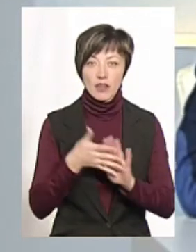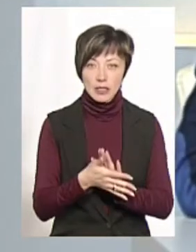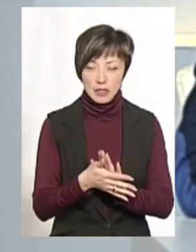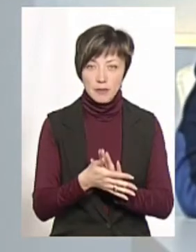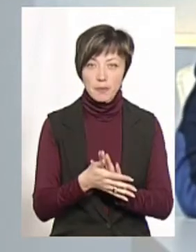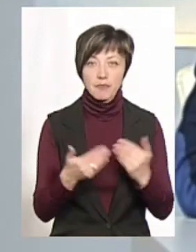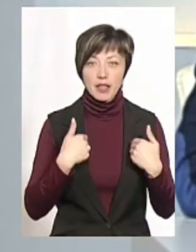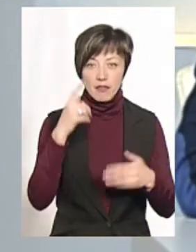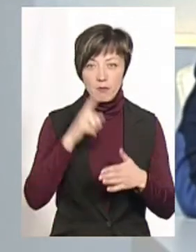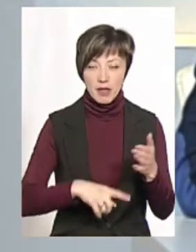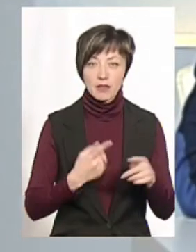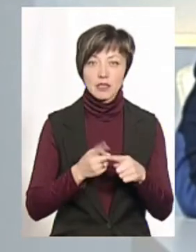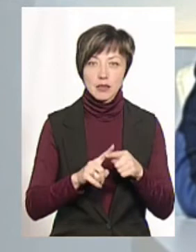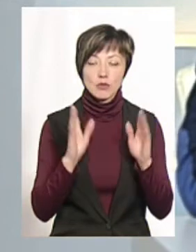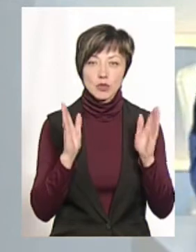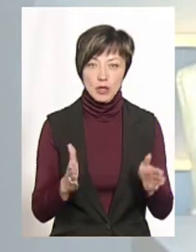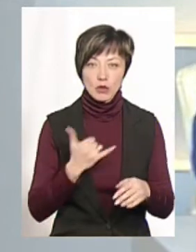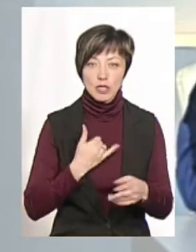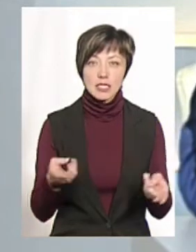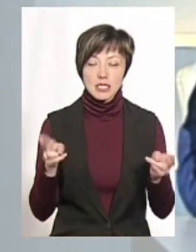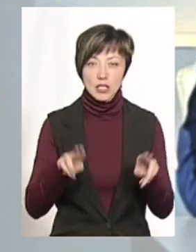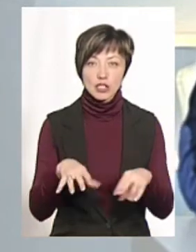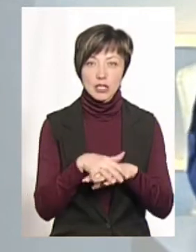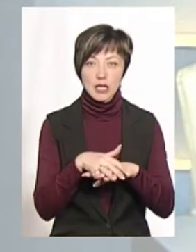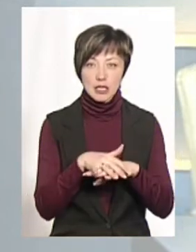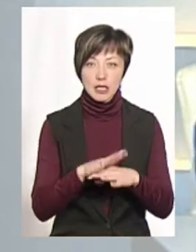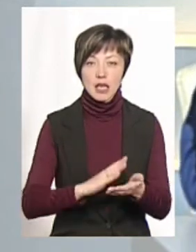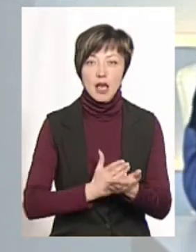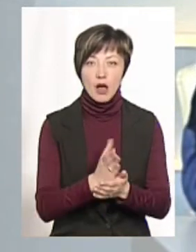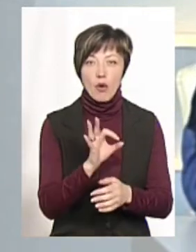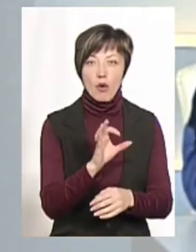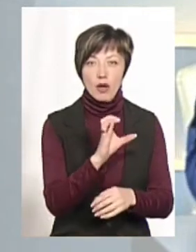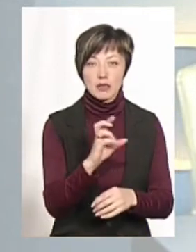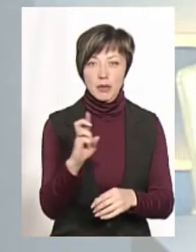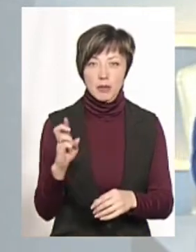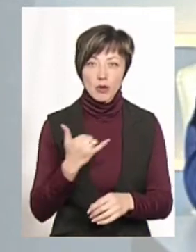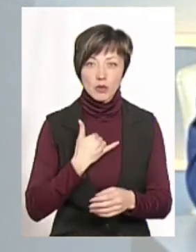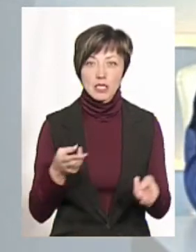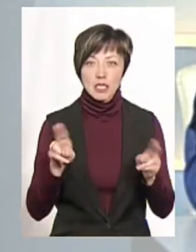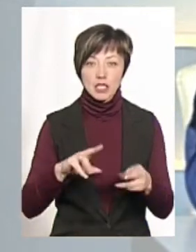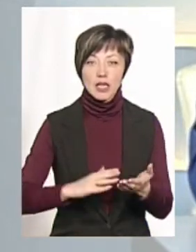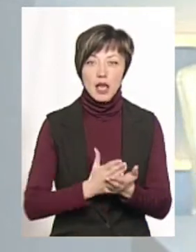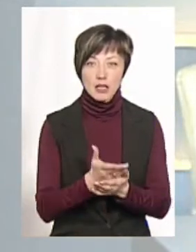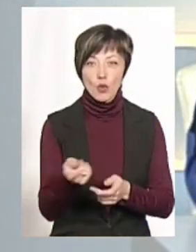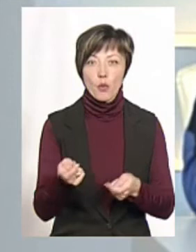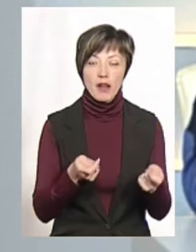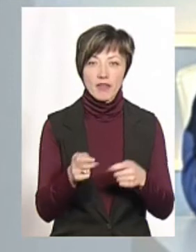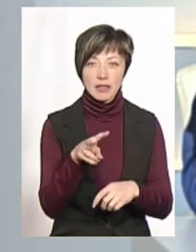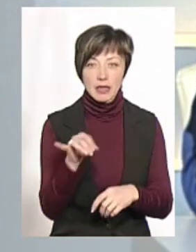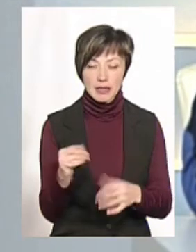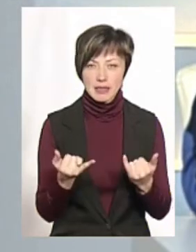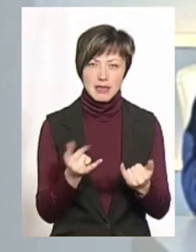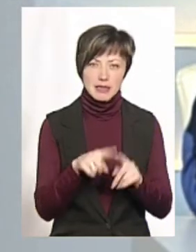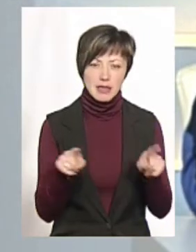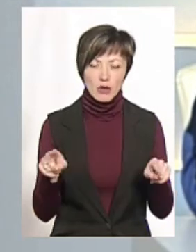витратили. Я впевнений, що ми до цього прийдемо. У нас залишиться на ринку якісні ОСББ, у нас залишаться якісні управителі. Бо